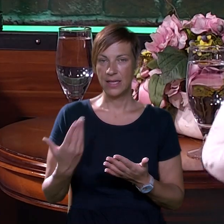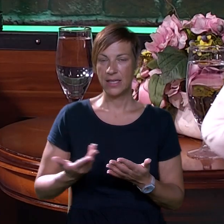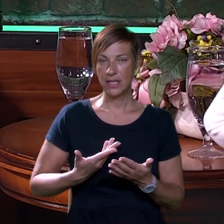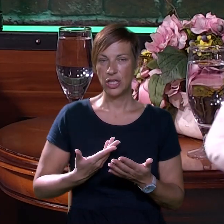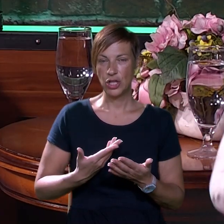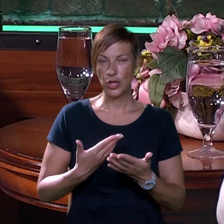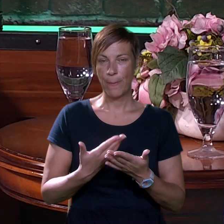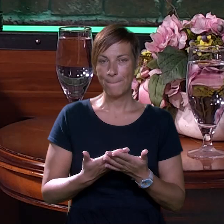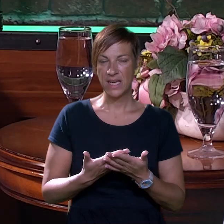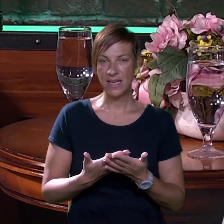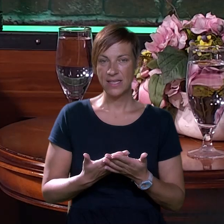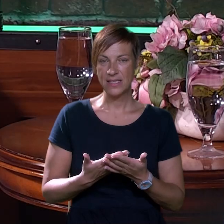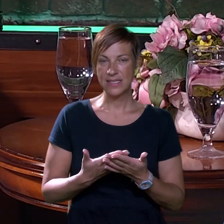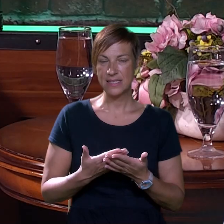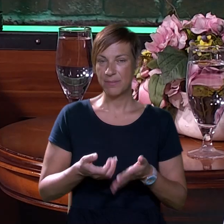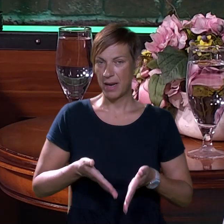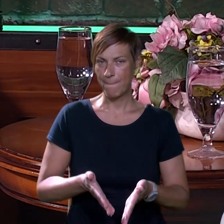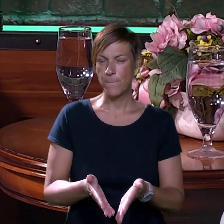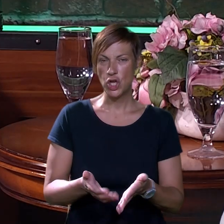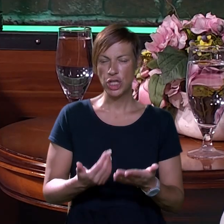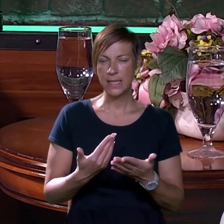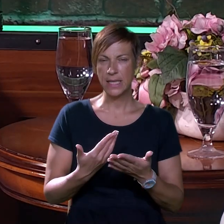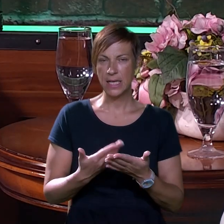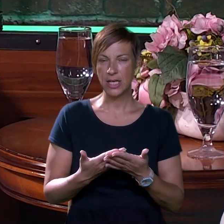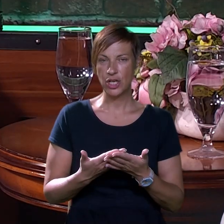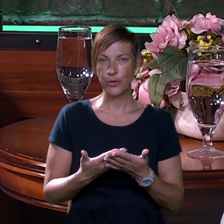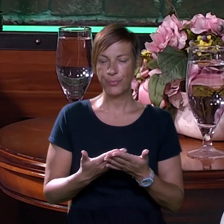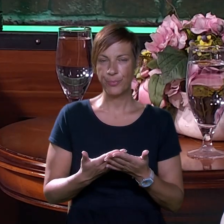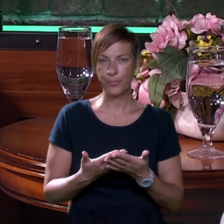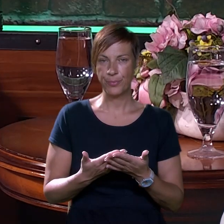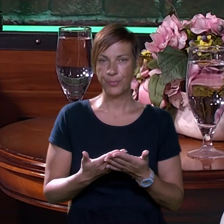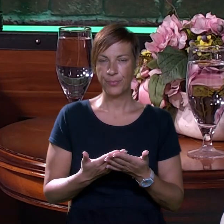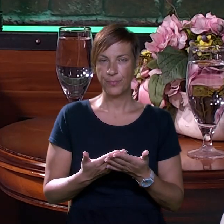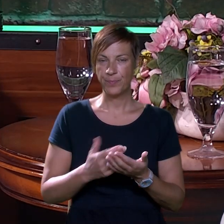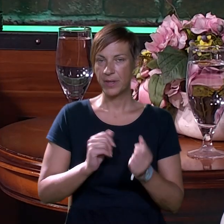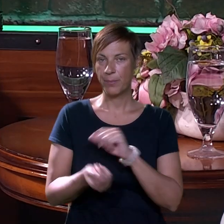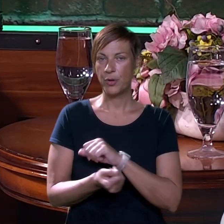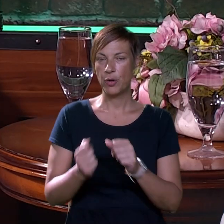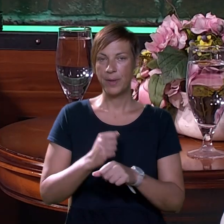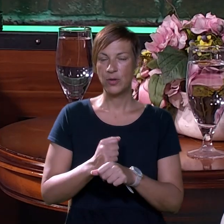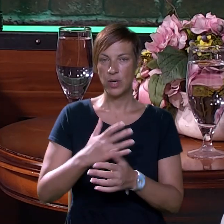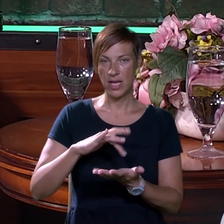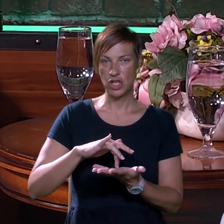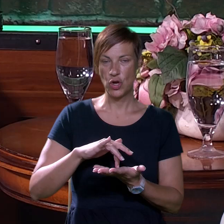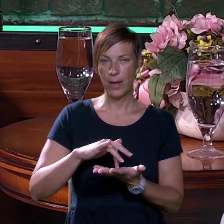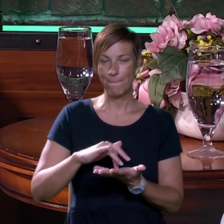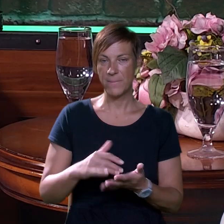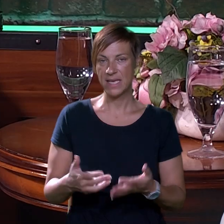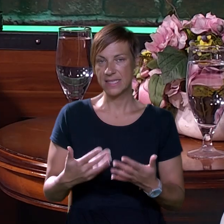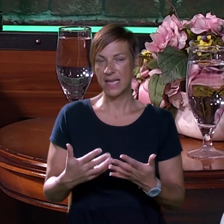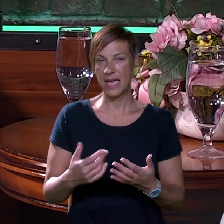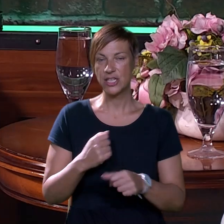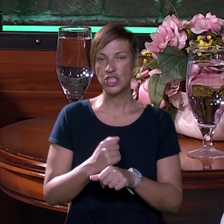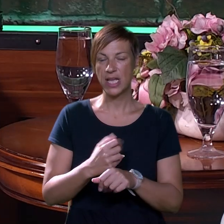sam nakon skoro, evo, bila sam na tom porodilnom i onda sam dobila promjenu radnog mjesta,